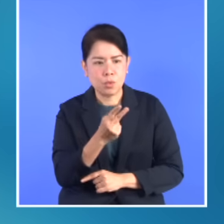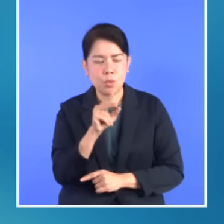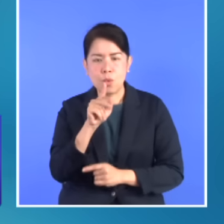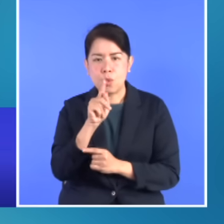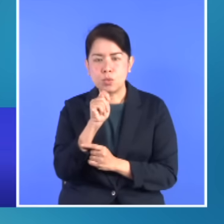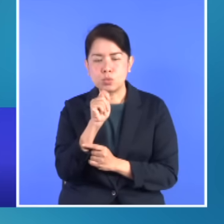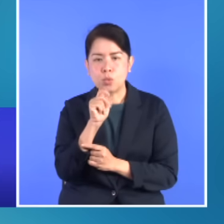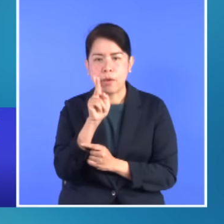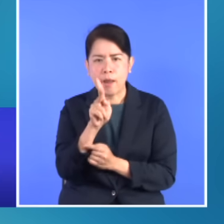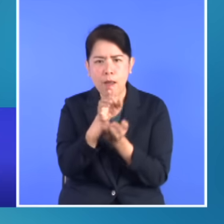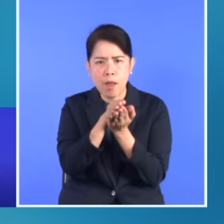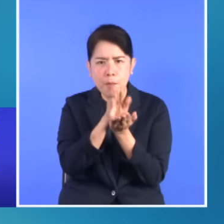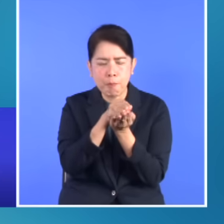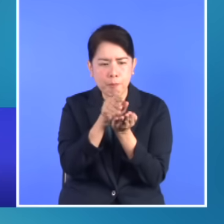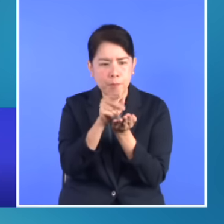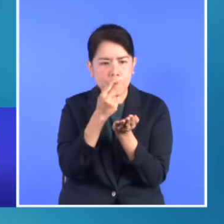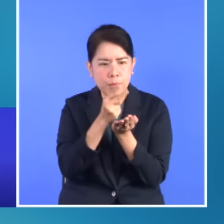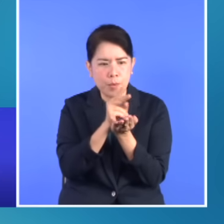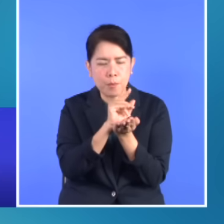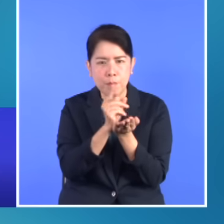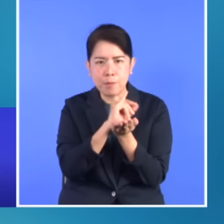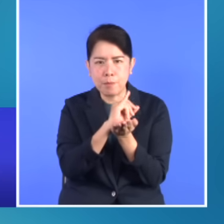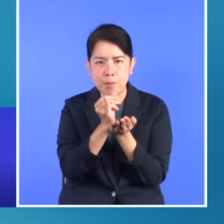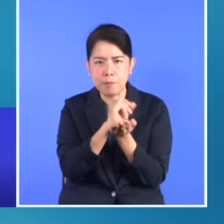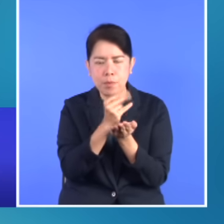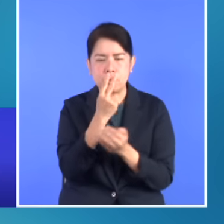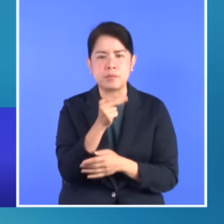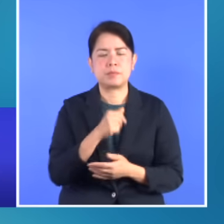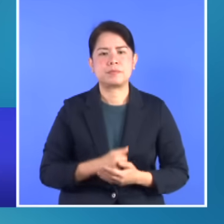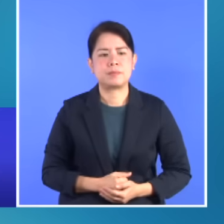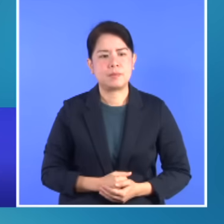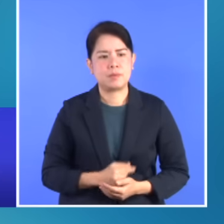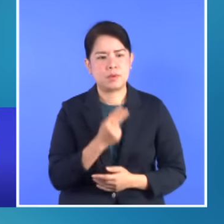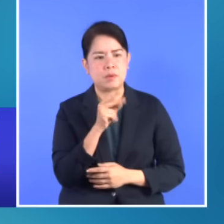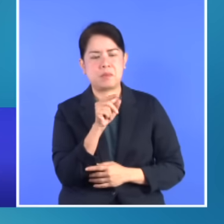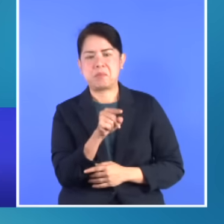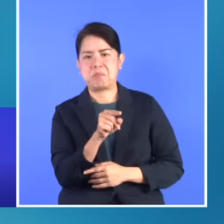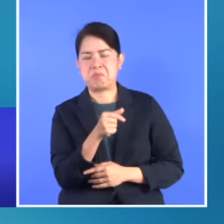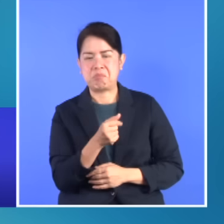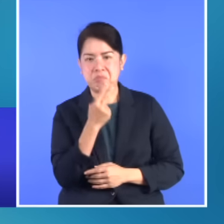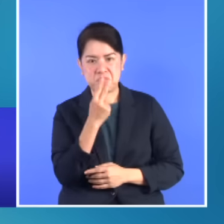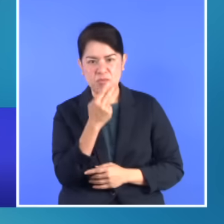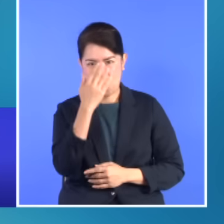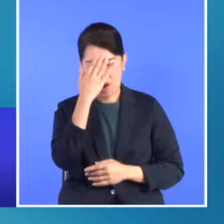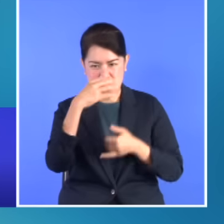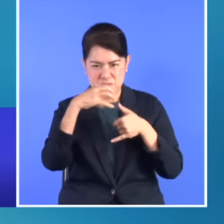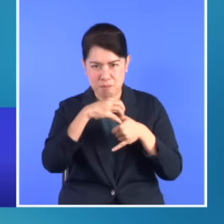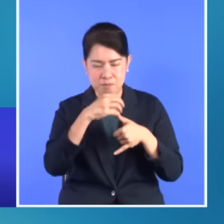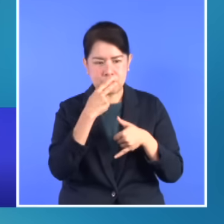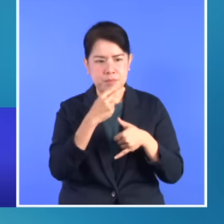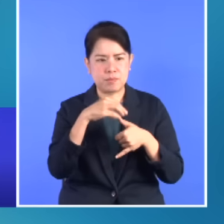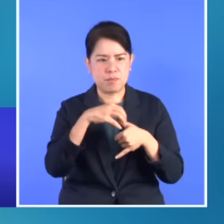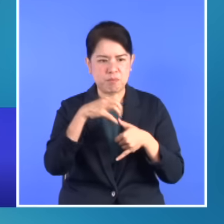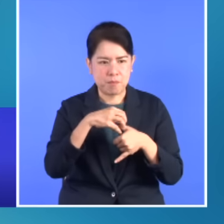มันดุ๊กดิ๊กไปมา หางยังสะบัดอยู ่หางมันปัดไปมานะคะตัวเขียดเองก็ไม่ยอมปล่อยหัวตุ๊กแกให้หลุดออกจากปากสักทีนะค